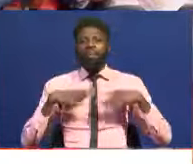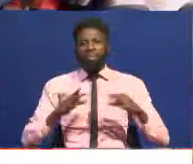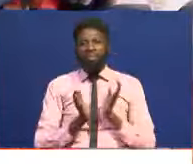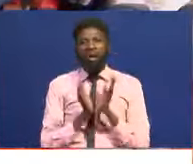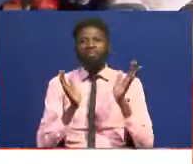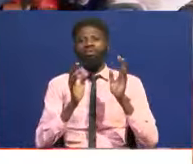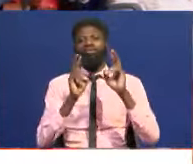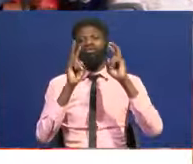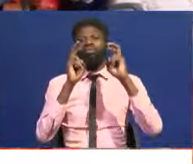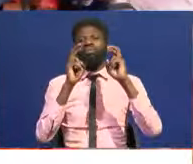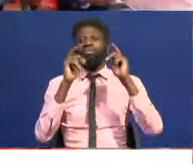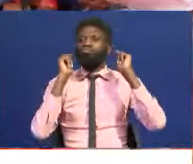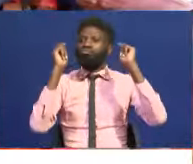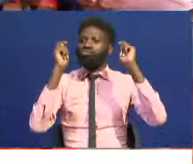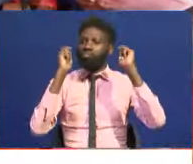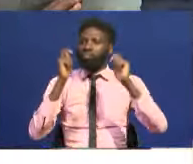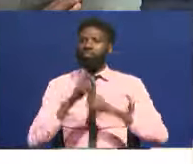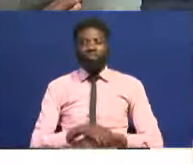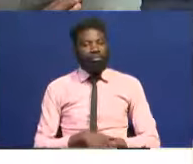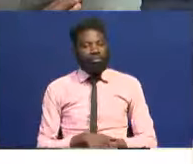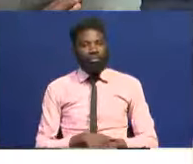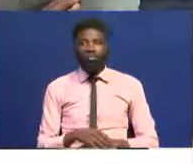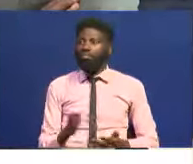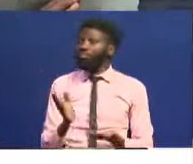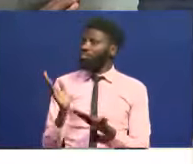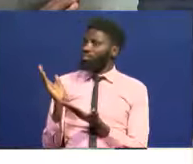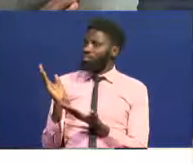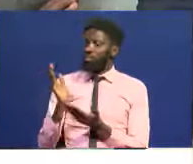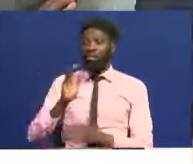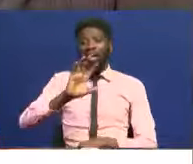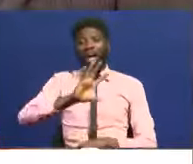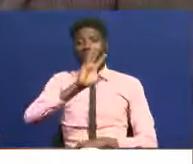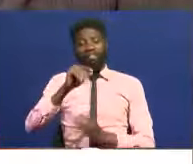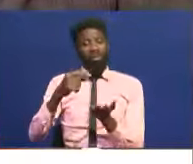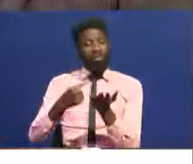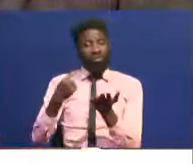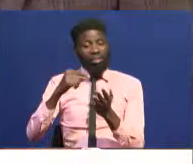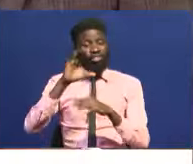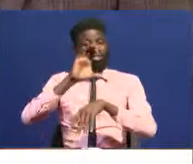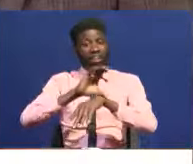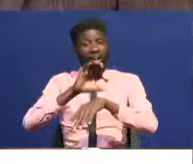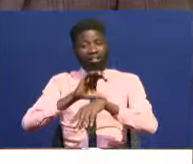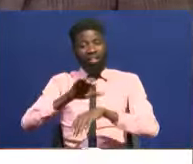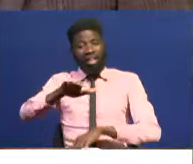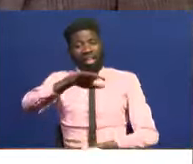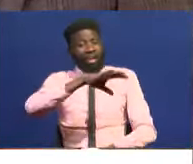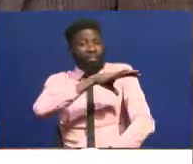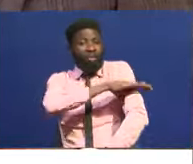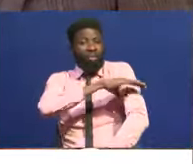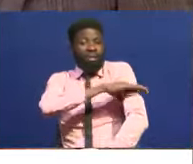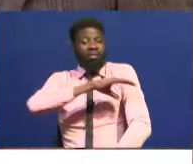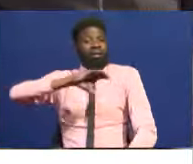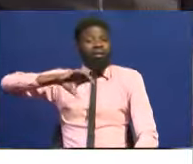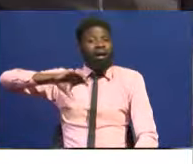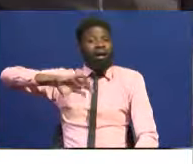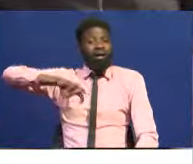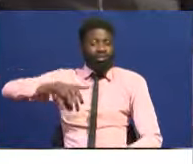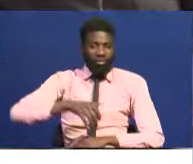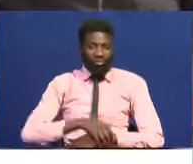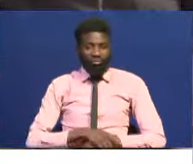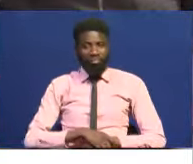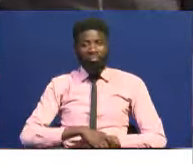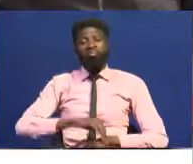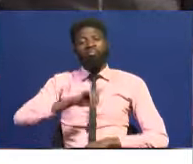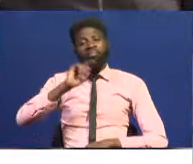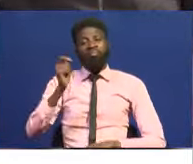Leo katika kanisa la Africa Gospel huko Chebango katika kaunti ya Bomet, Rais William Ruto alikuwa mmojawapo wa waumini waliohudhuria